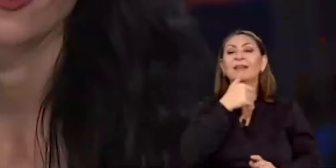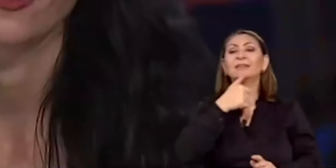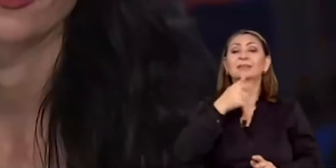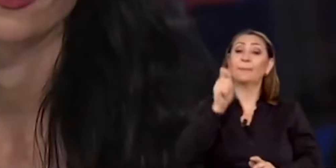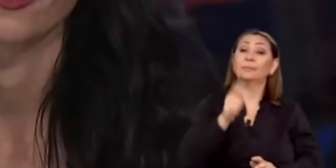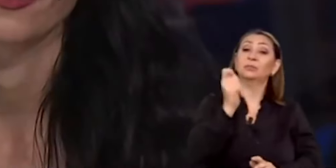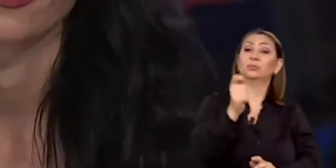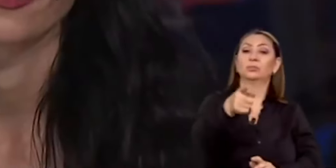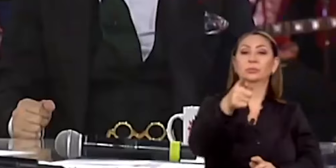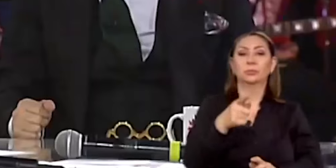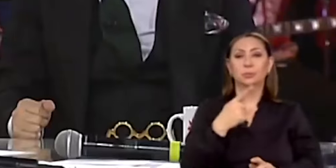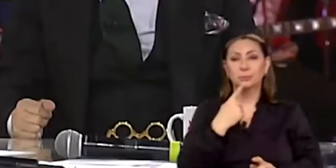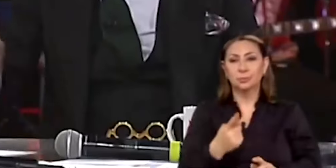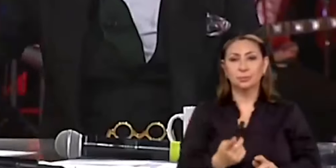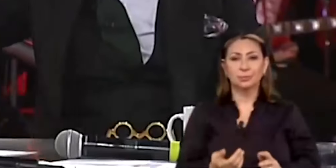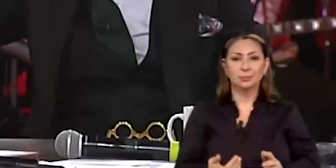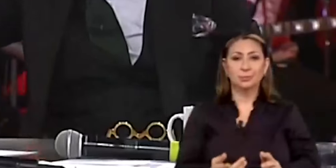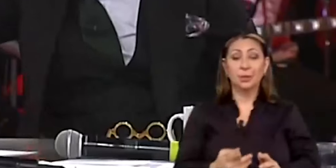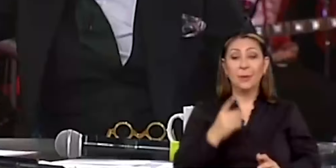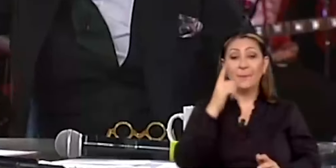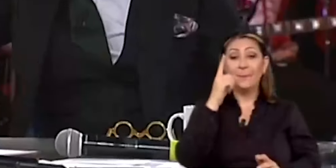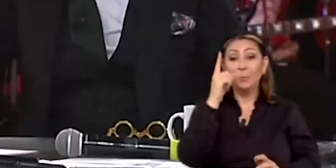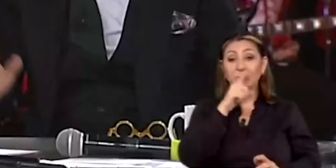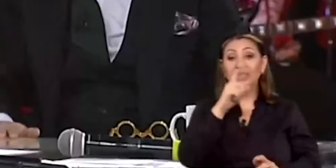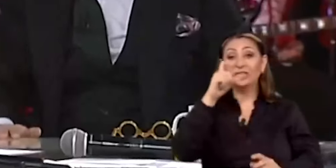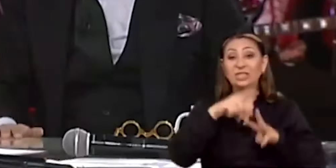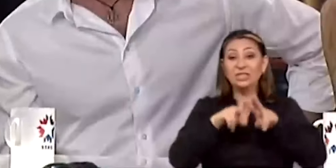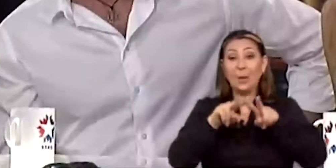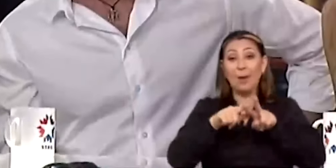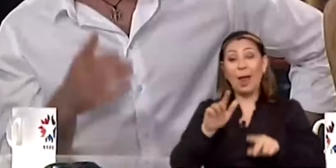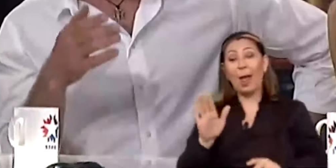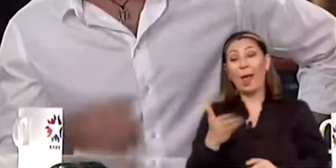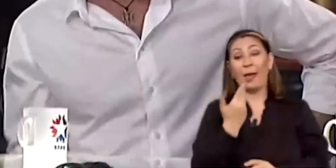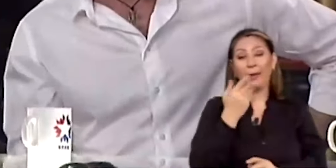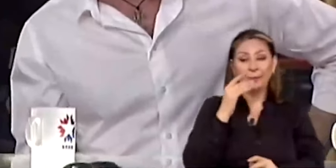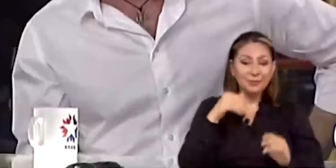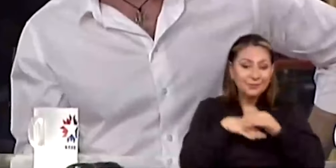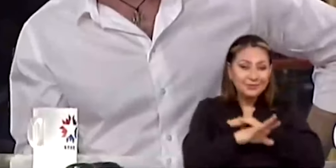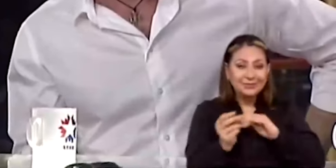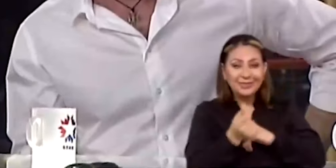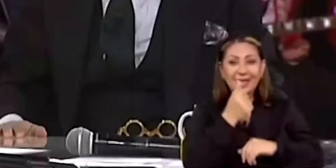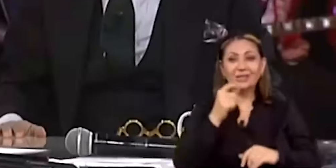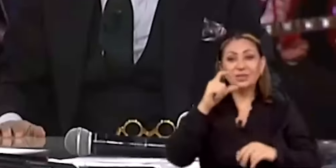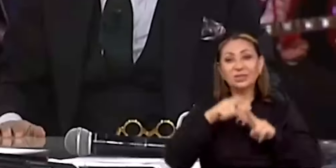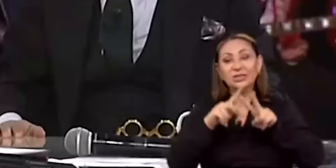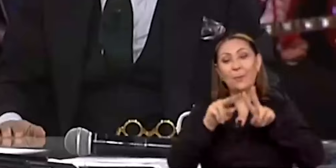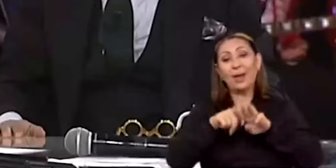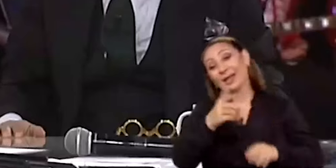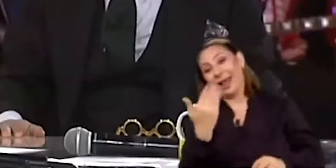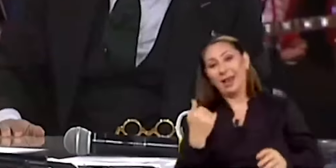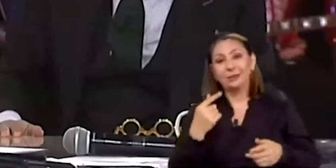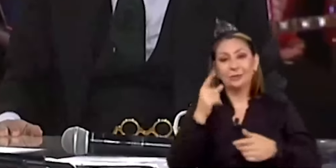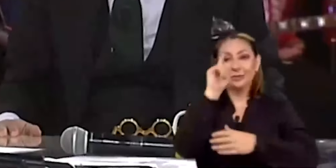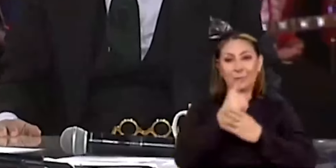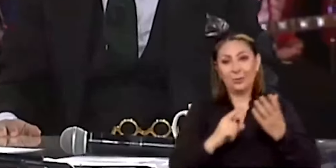yapacaksın. Doğru. Ondan bir sonra kadınlar bundan, bir Cemal ediyorlar. Yırttı. Bir Cemal yırttı. Cemal gel görevinin başına.